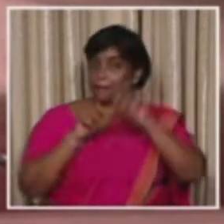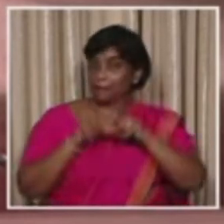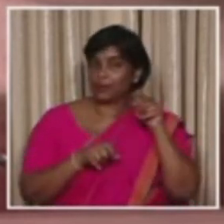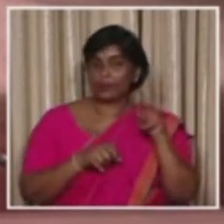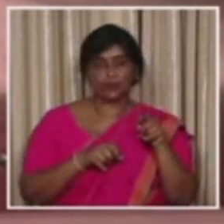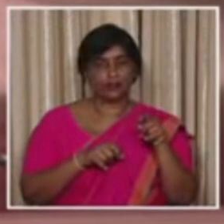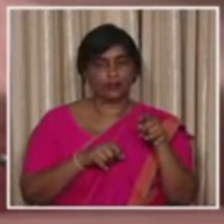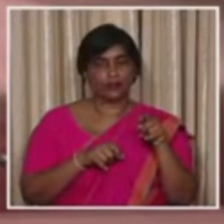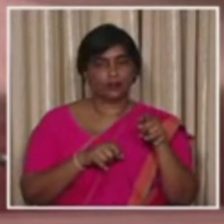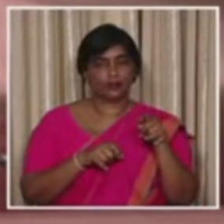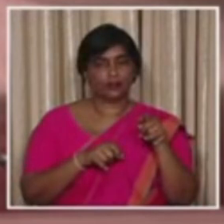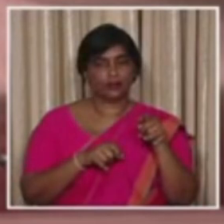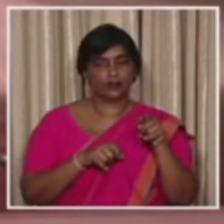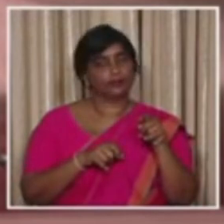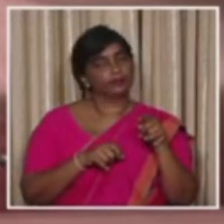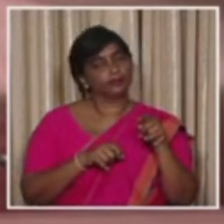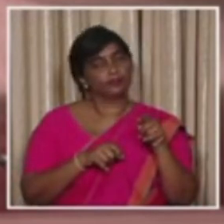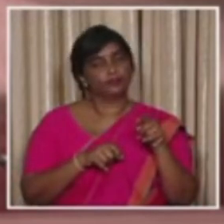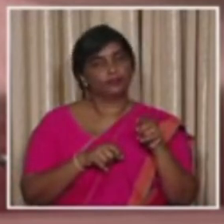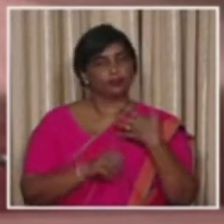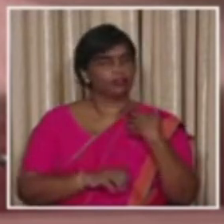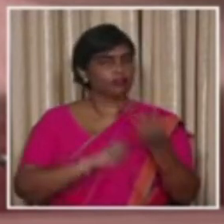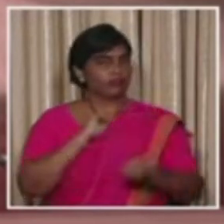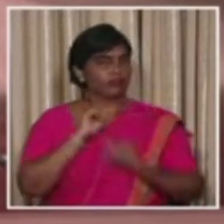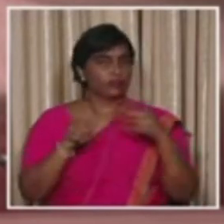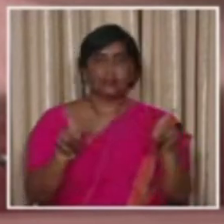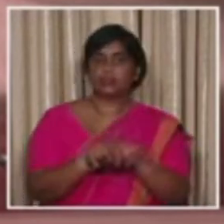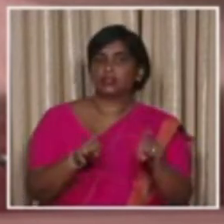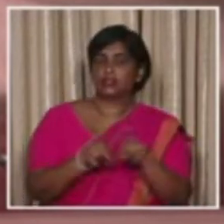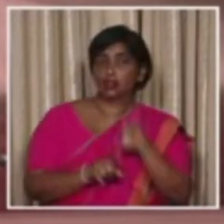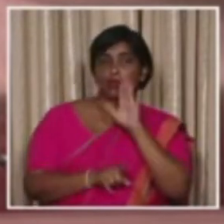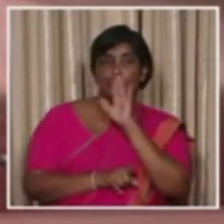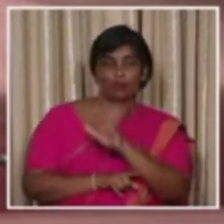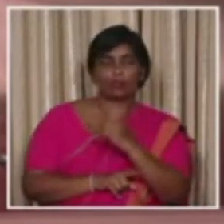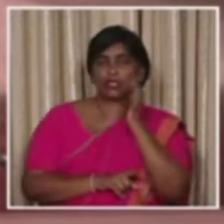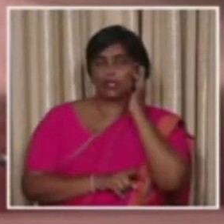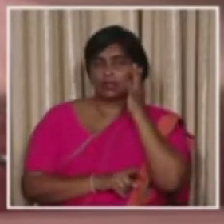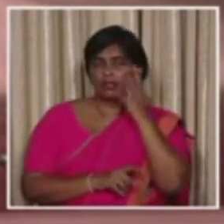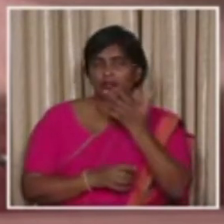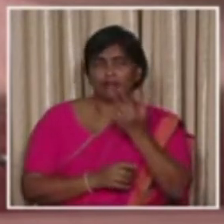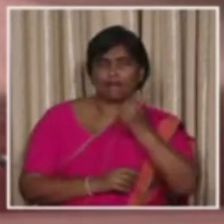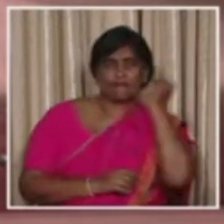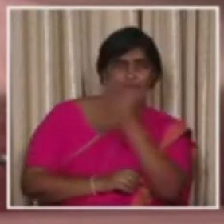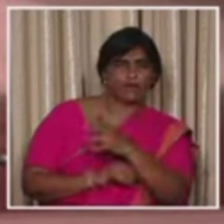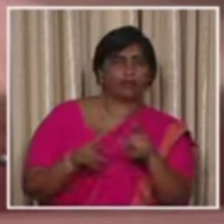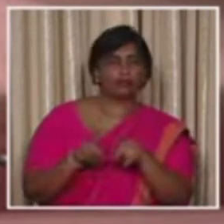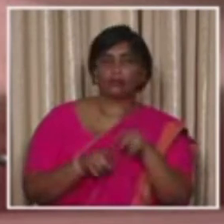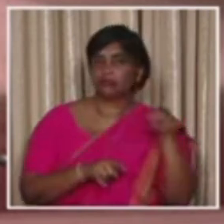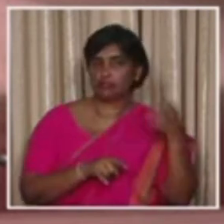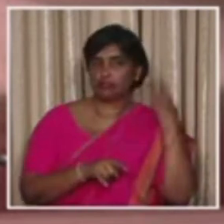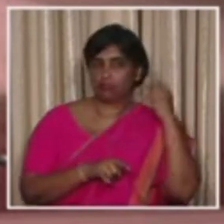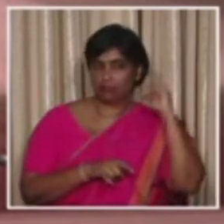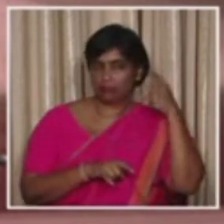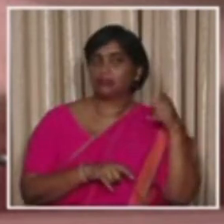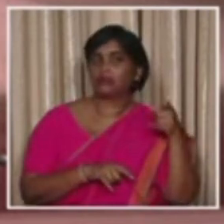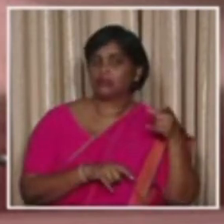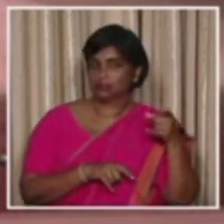வழியிலே வகையிலே ஒரு ஆன்மீக உரையை ஆற்றியிருக்கின்றார். அது ஆன்மீக